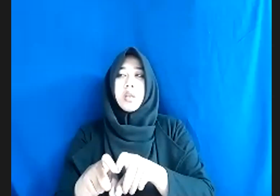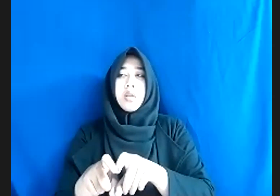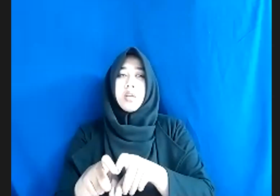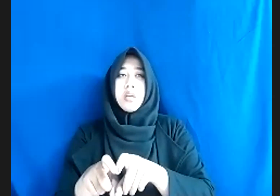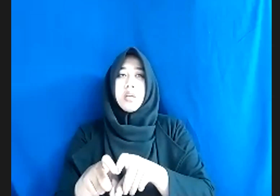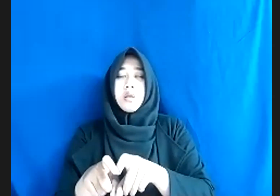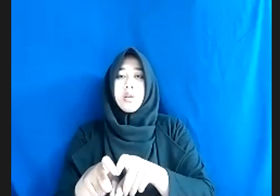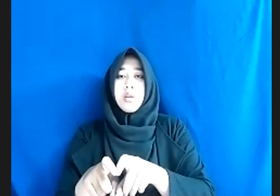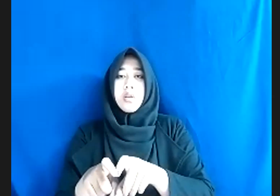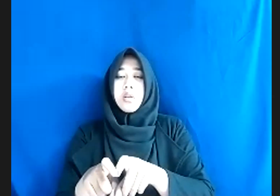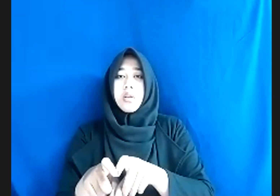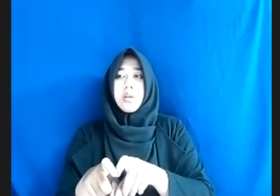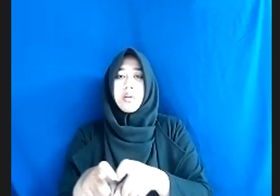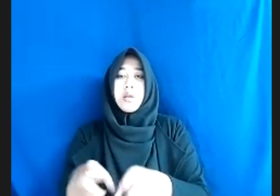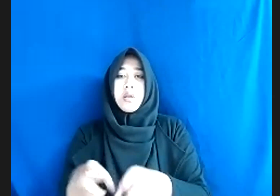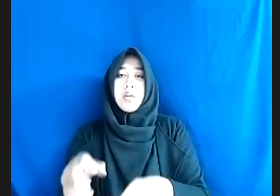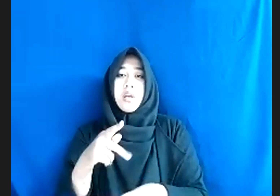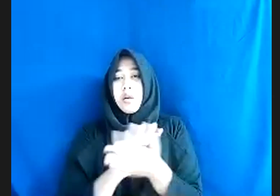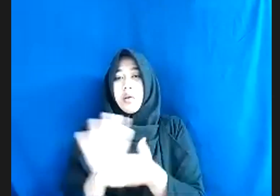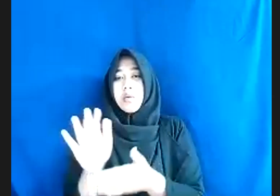ketiga yang akan ditujukan kepada